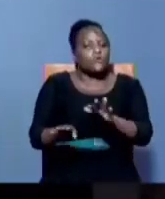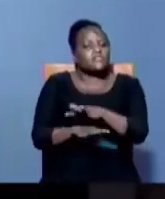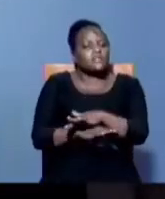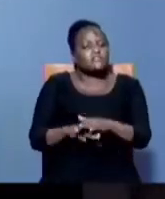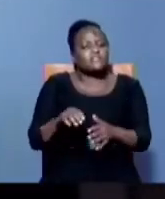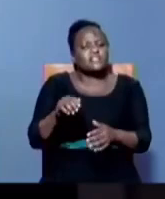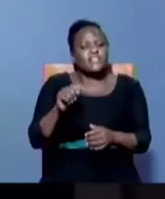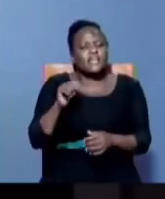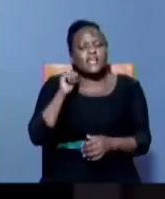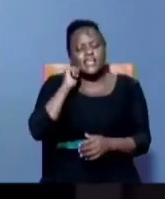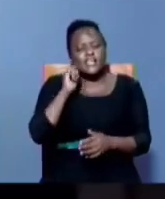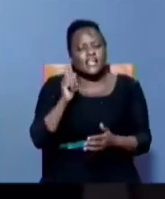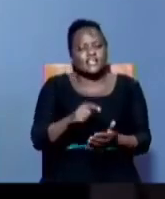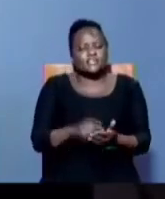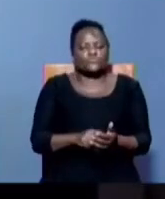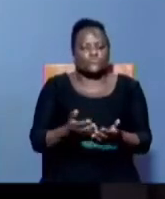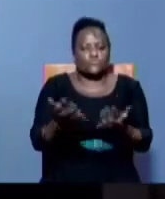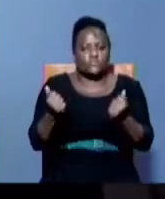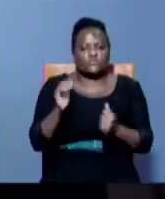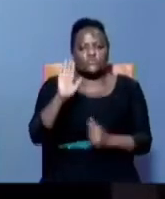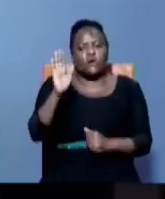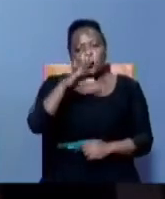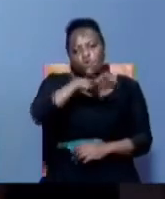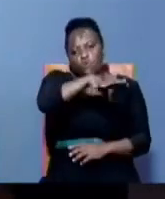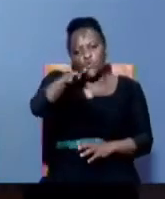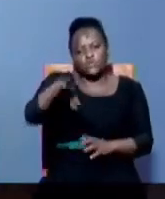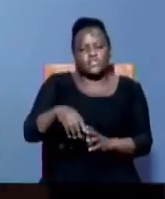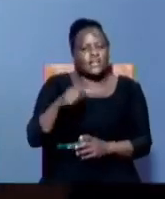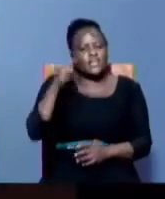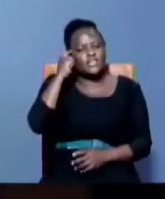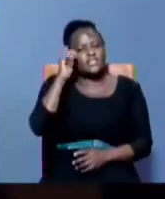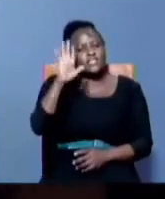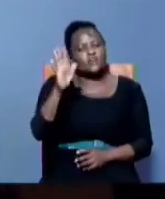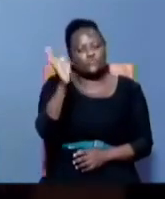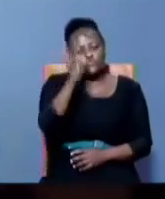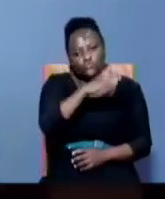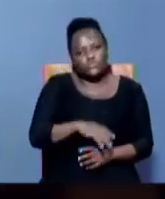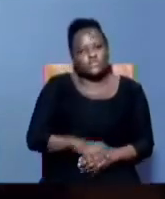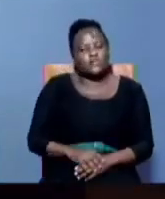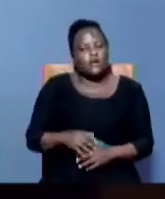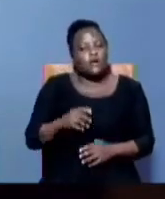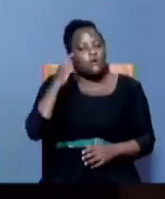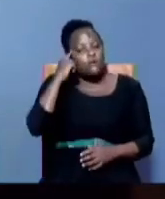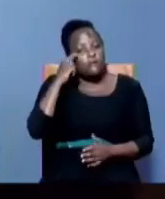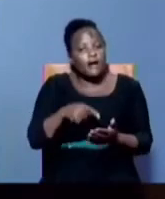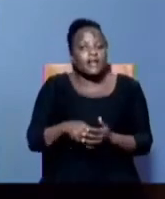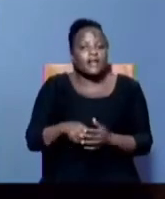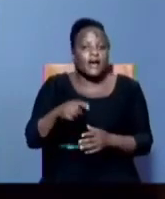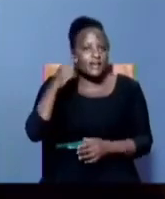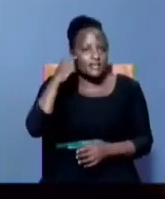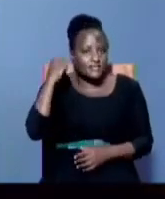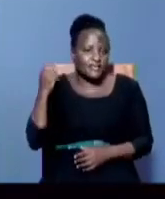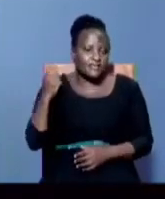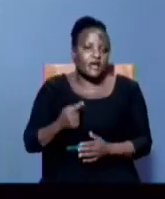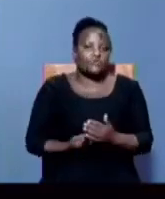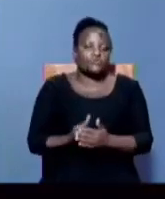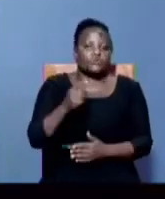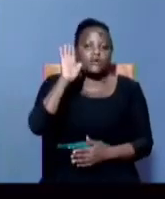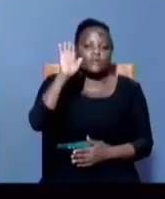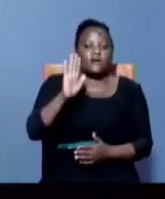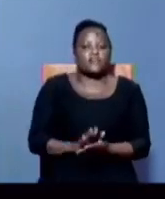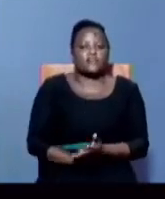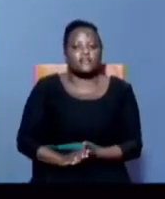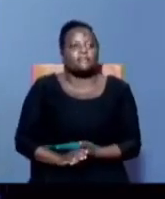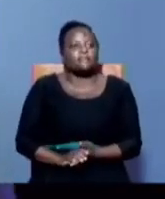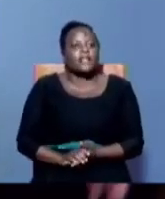kitu, uwezo wao wote, akili zao zote, kila kitu. Ndio maana kwenye sikio, kwa maana anasikia, asikie kutoka kwake, ndio maana kwenye